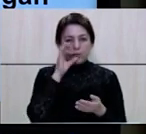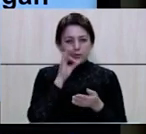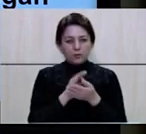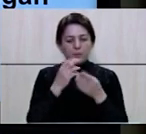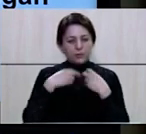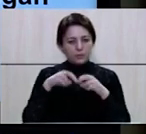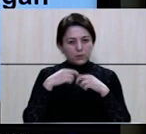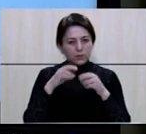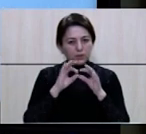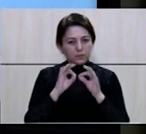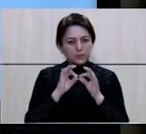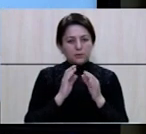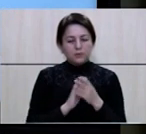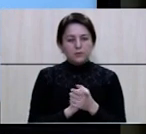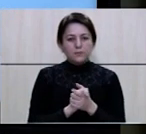Javoblarimizni tekshirib ko'ramiz.